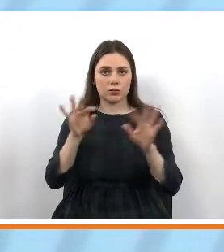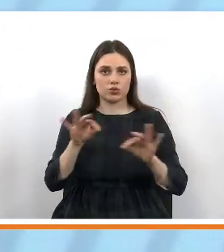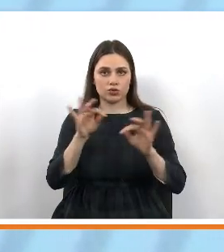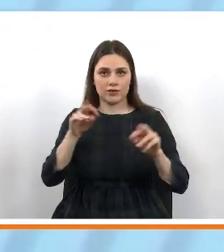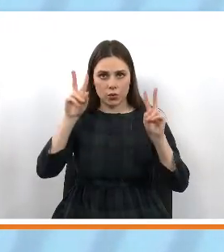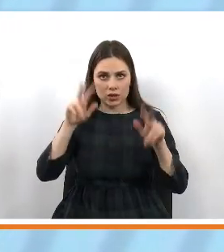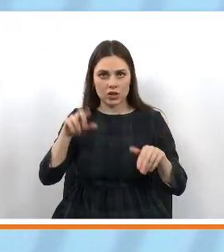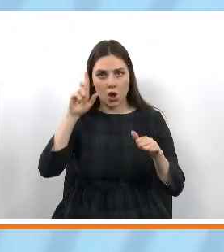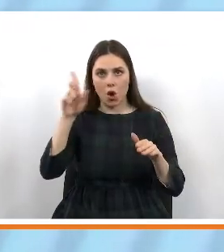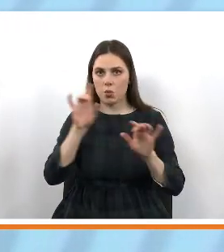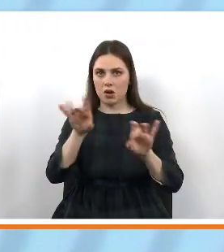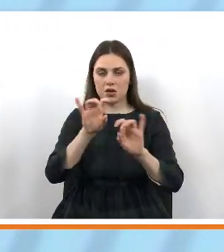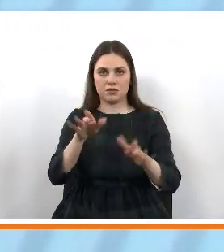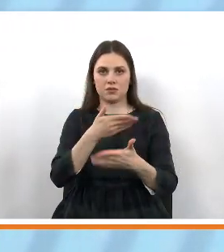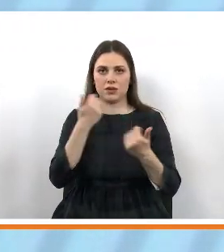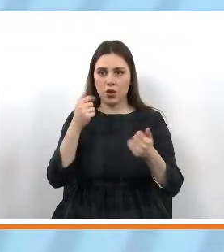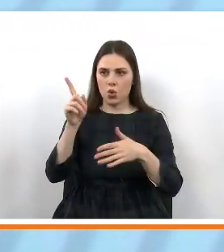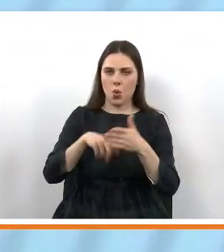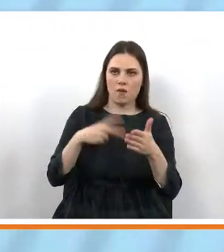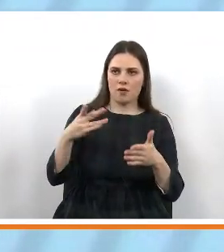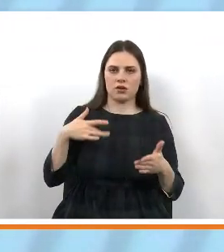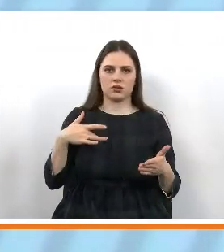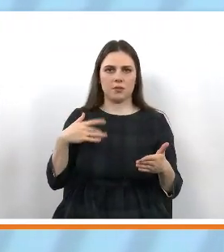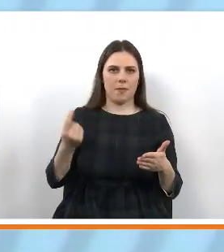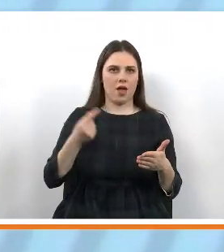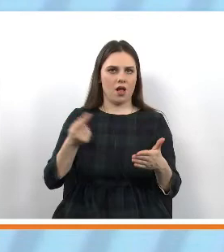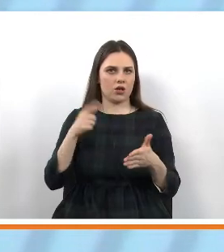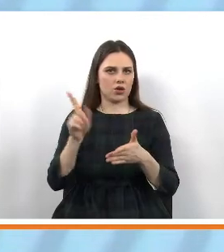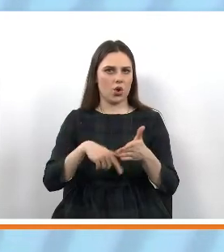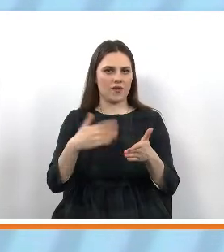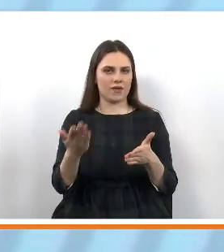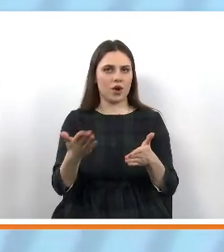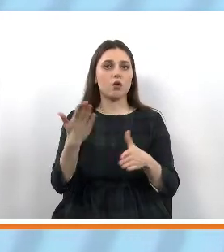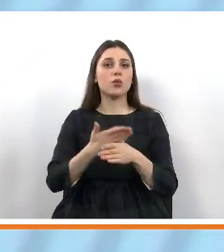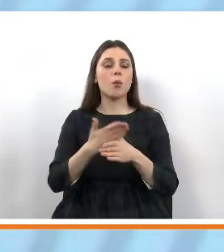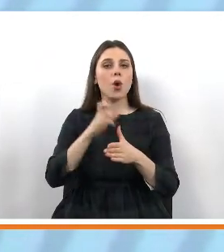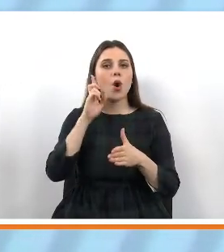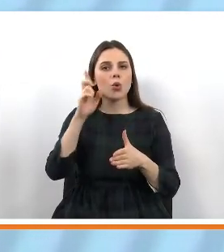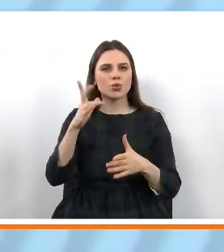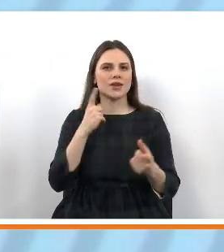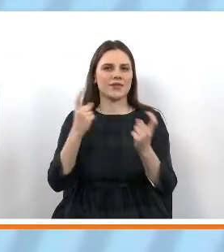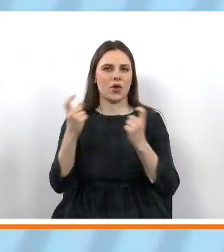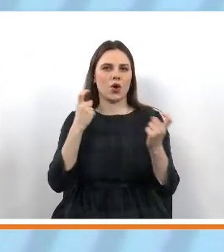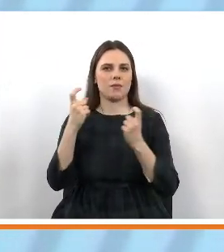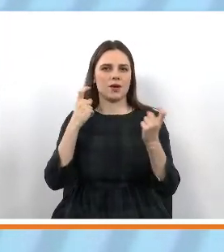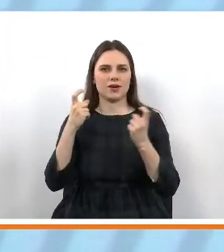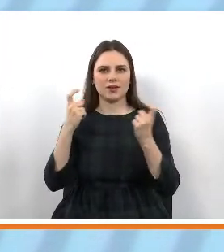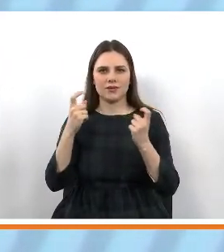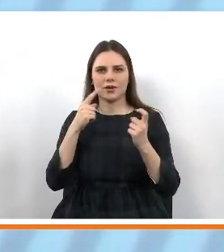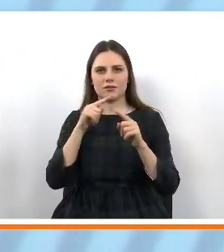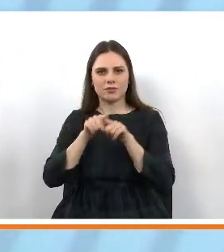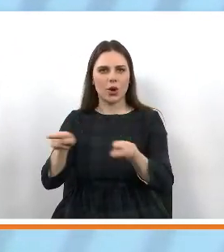от государства, доверия им изначально мало. То есть вот, ну как бы помощь государства в части информирования и в части